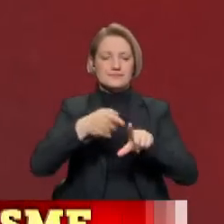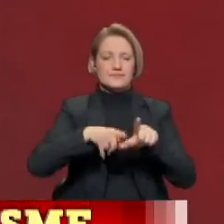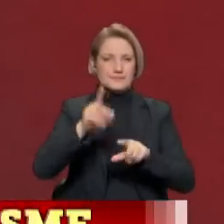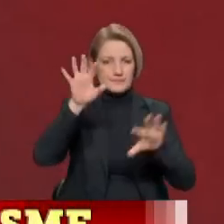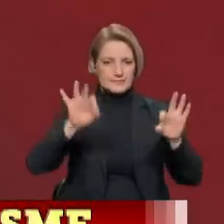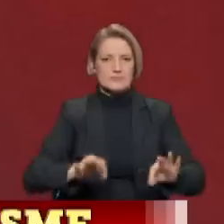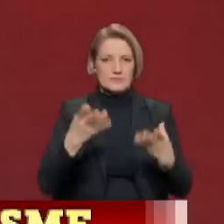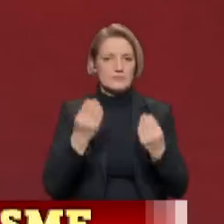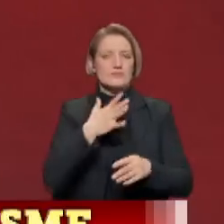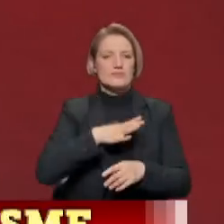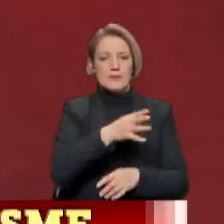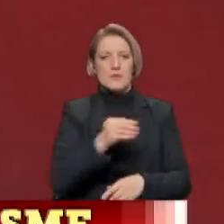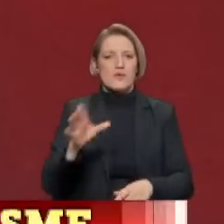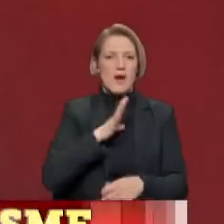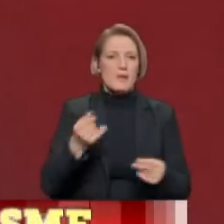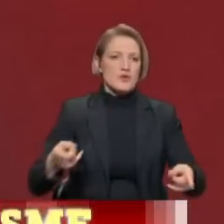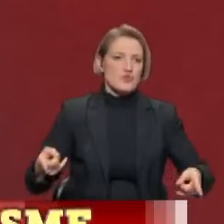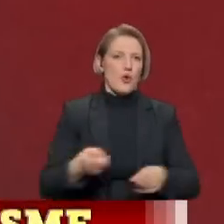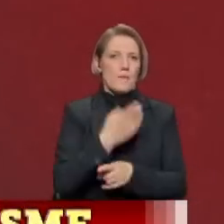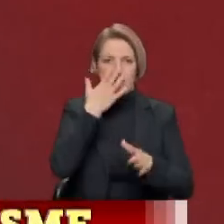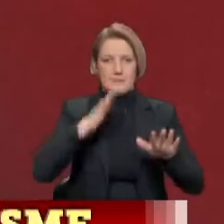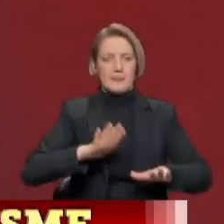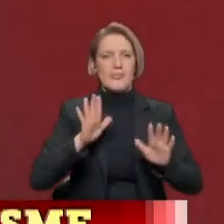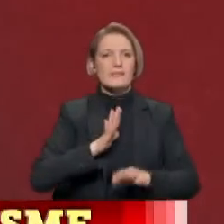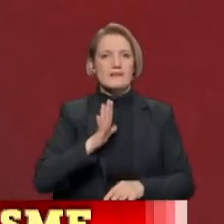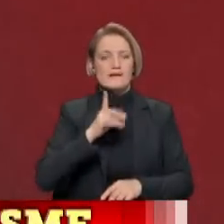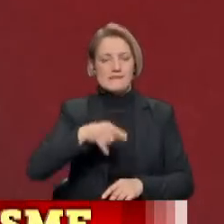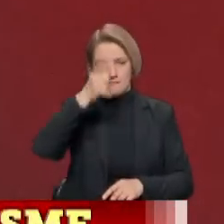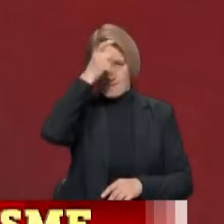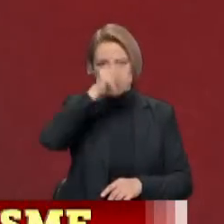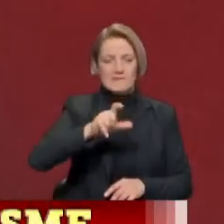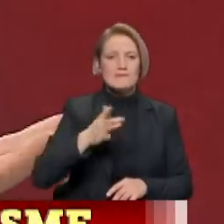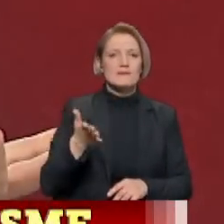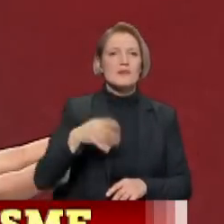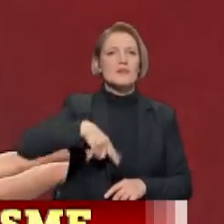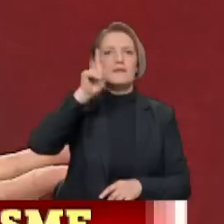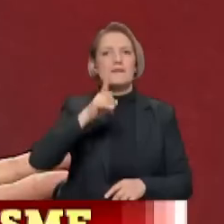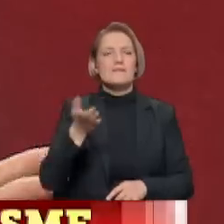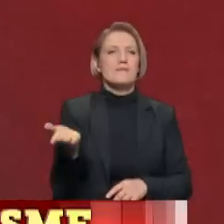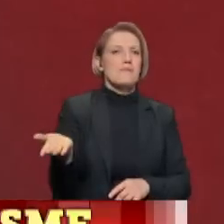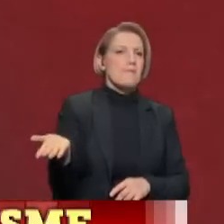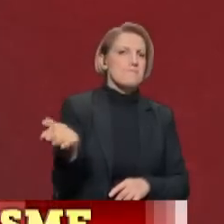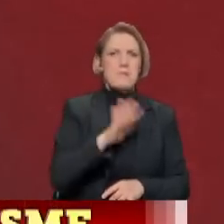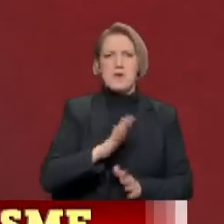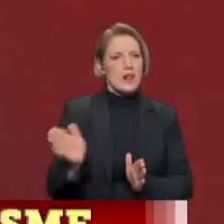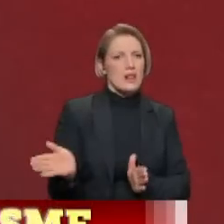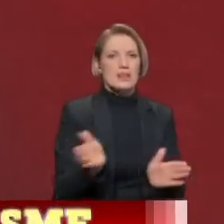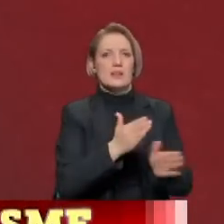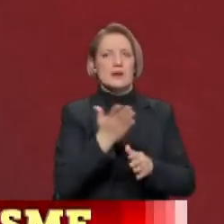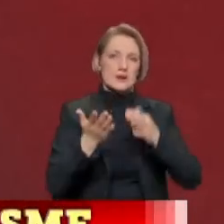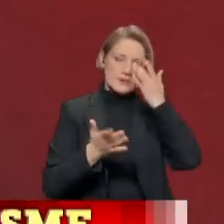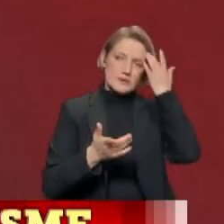olmasını isteyen milyonlar var. Pek çok beklenti var ama Türkiye'nin gündemi bambaşka bir yere savruldu. Evet, şimdi...